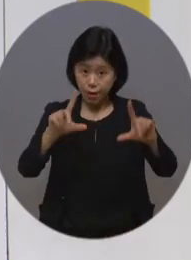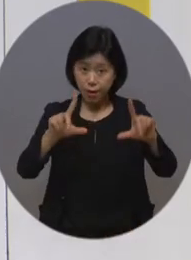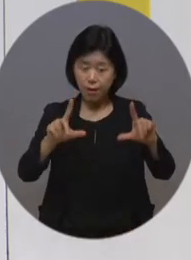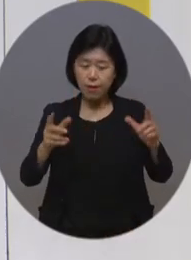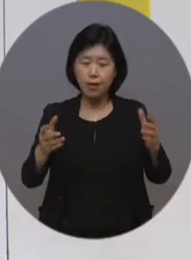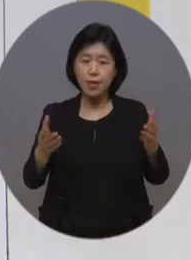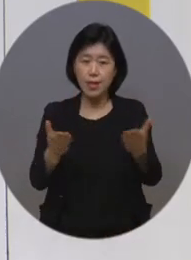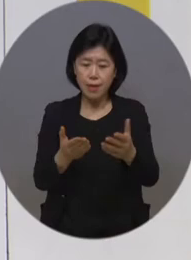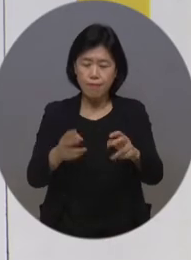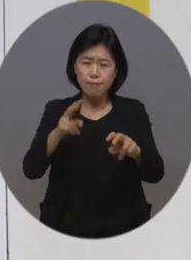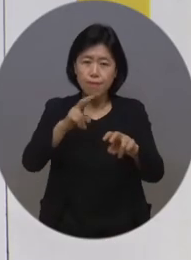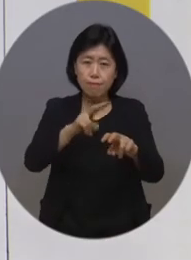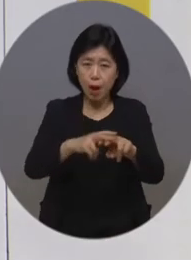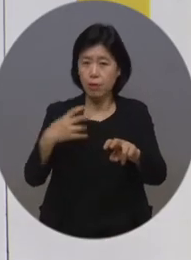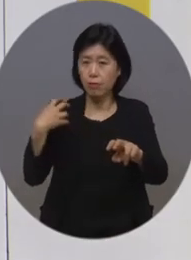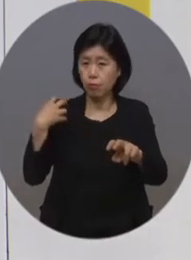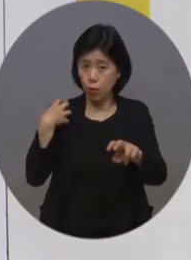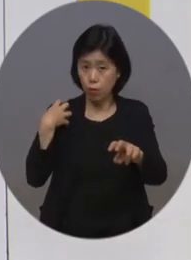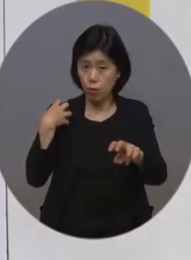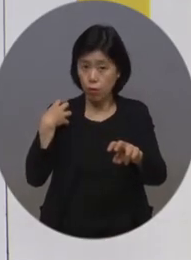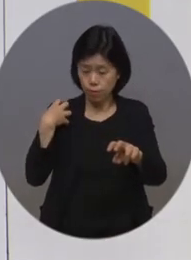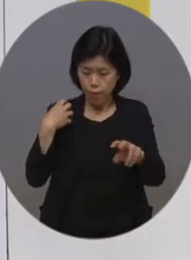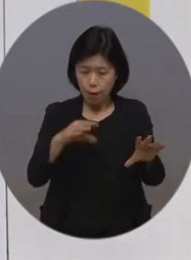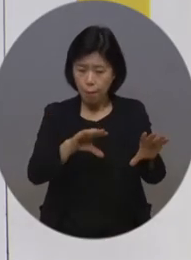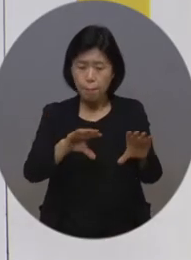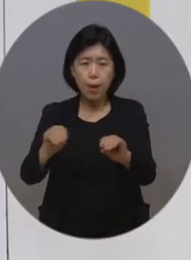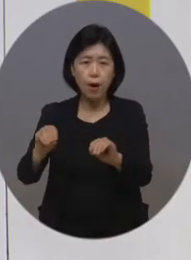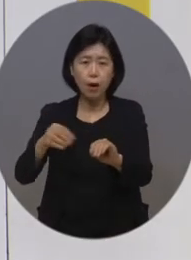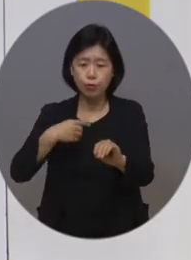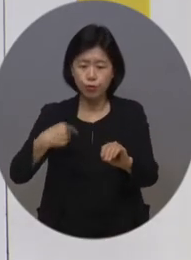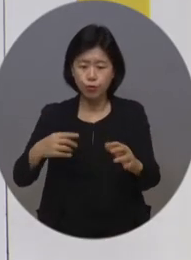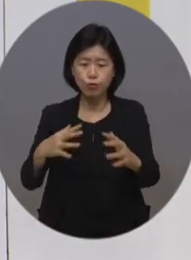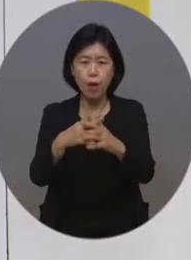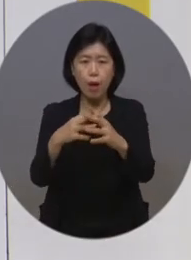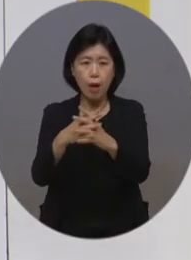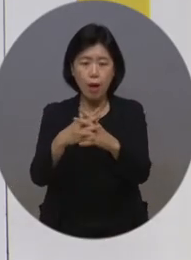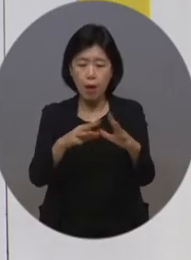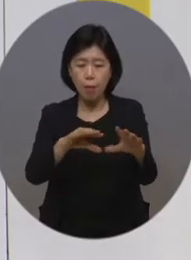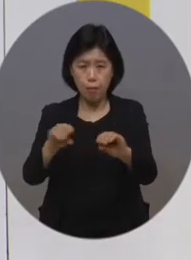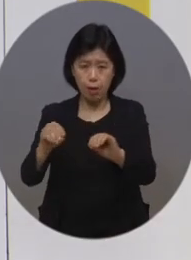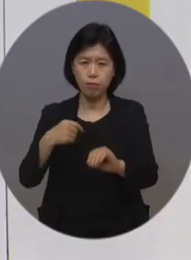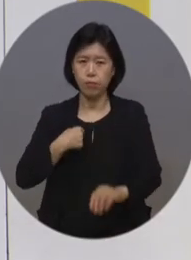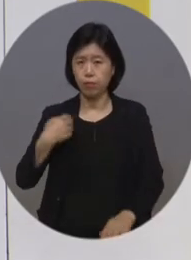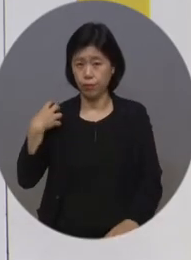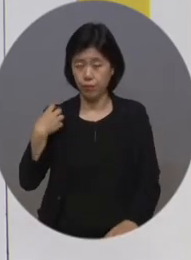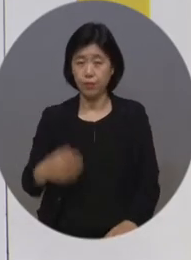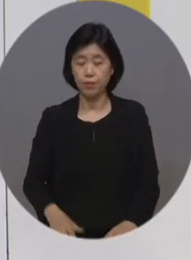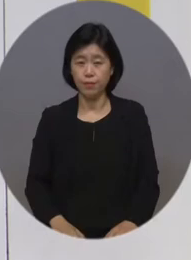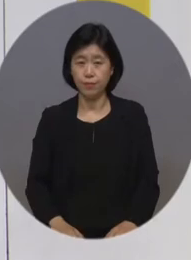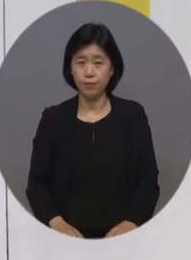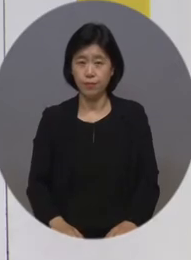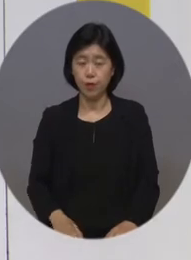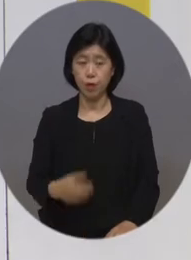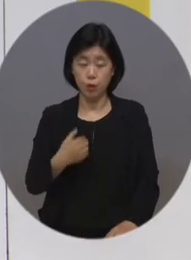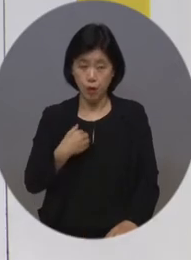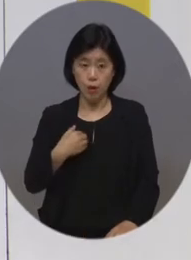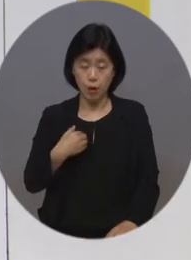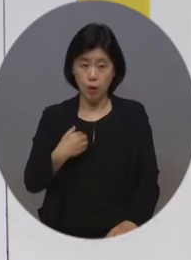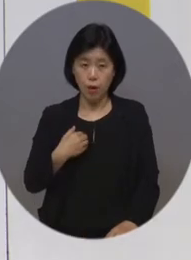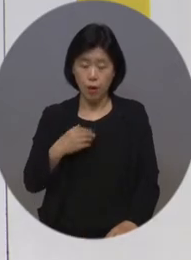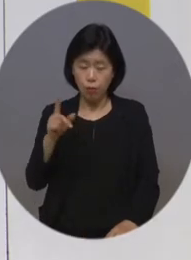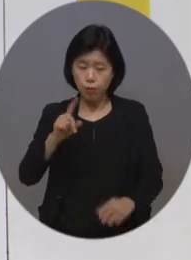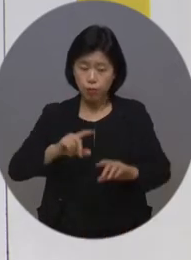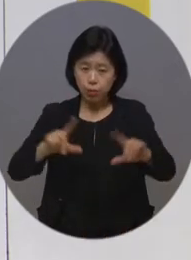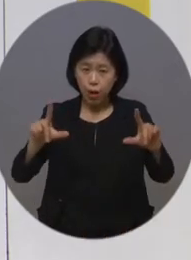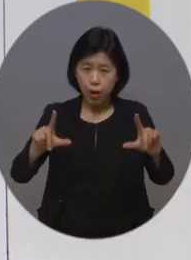중단 시킨 건데 뭐 이런 날 가 보니까 막 그 중국 기업들이 만든 그 호텔도 있고 네 동생들이 많고 하니까